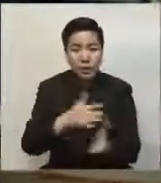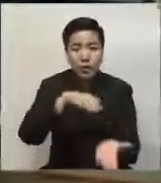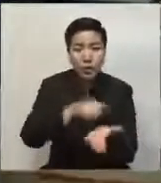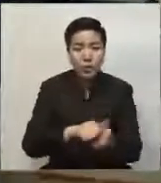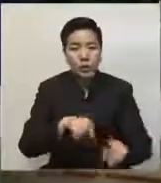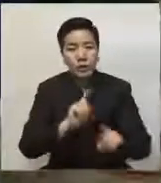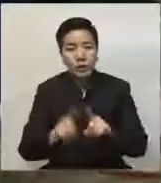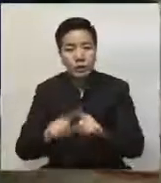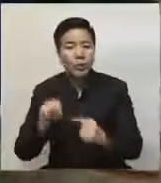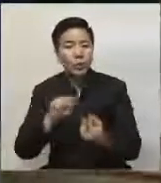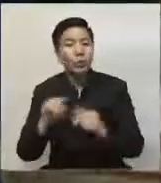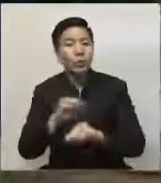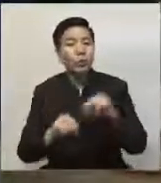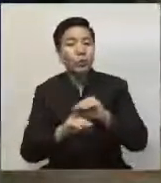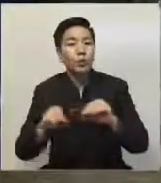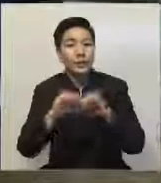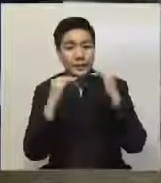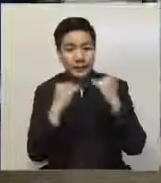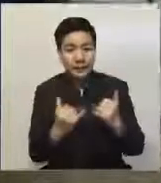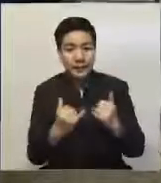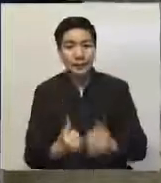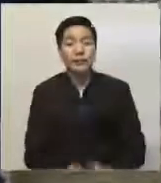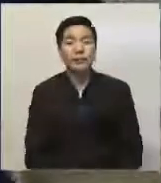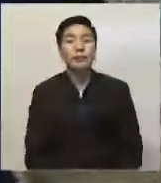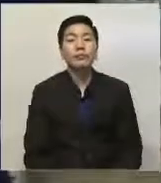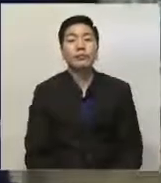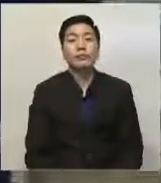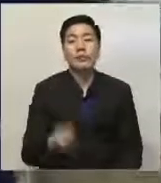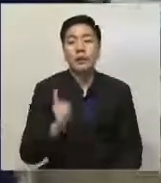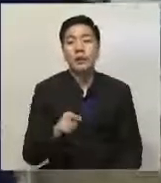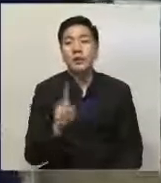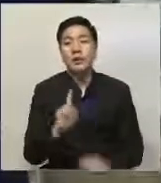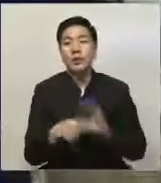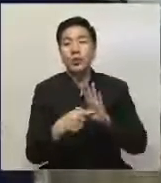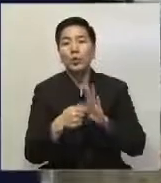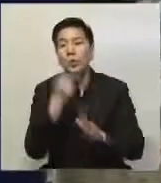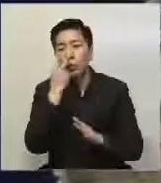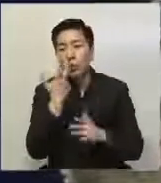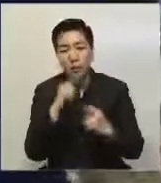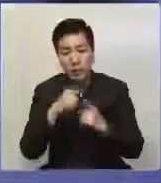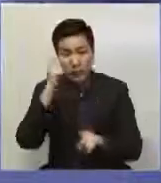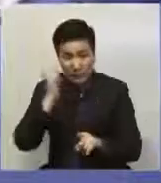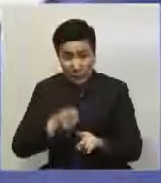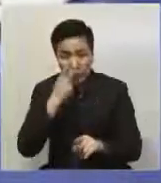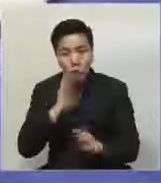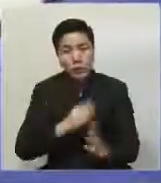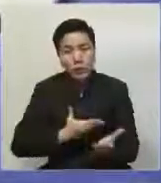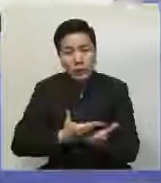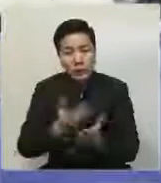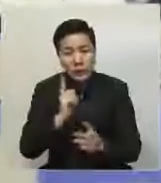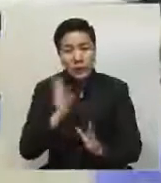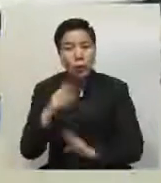าแล้วก็ซื้อแพ็กเกจในโครงการนี้ด้วยนะคะ แน่นอนนะคะไปชมการสาธิตจะได้ทราบว่าจริงๆแล้วเวลา